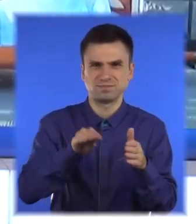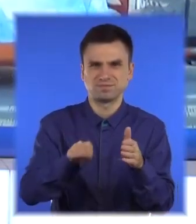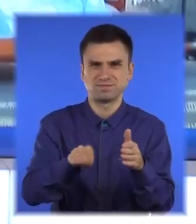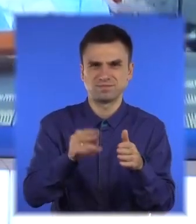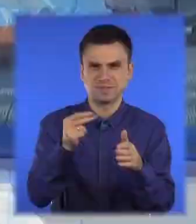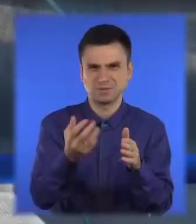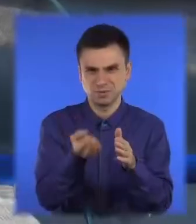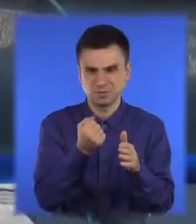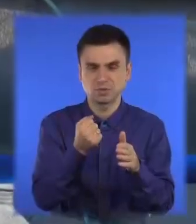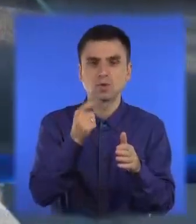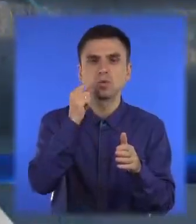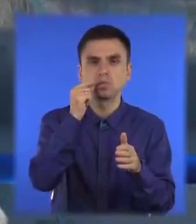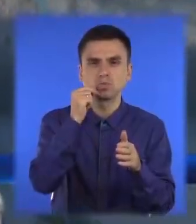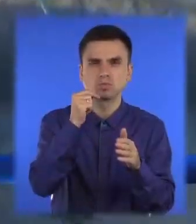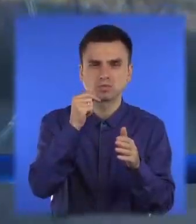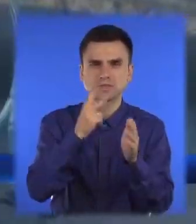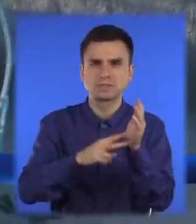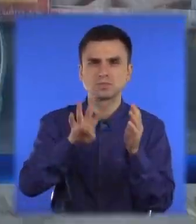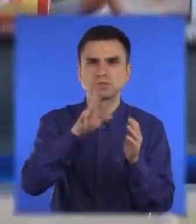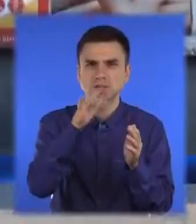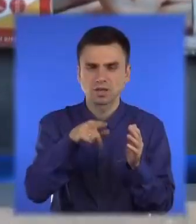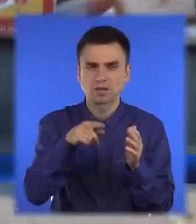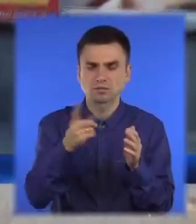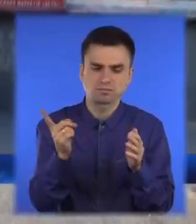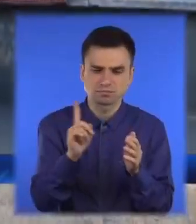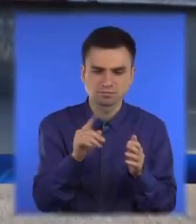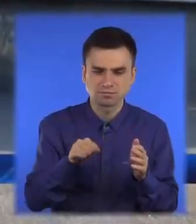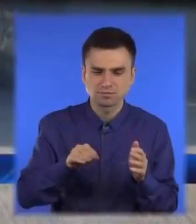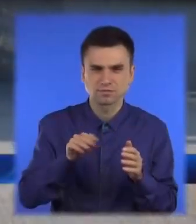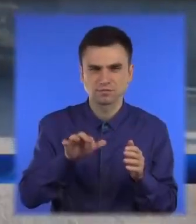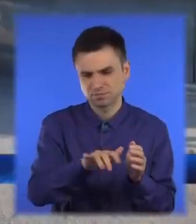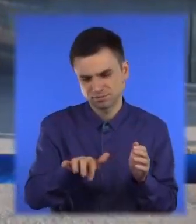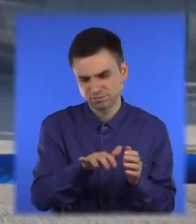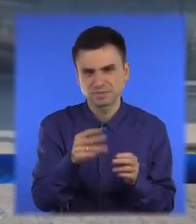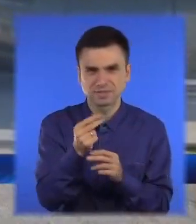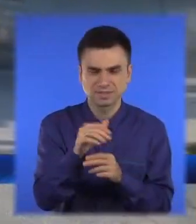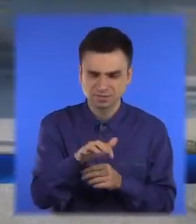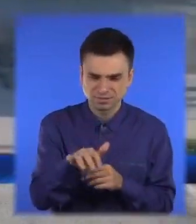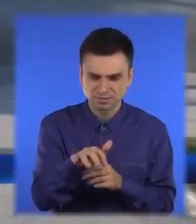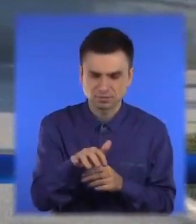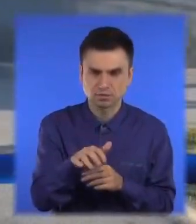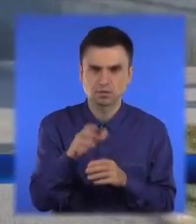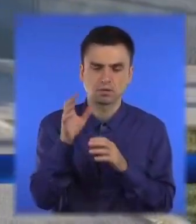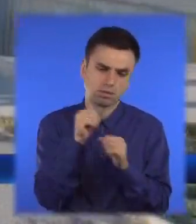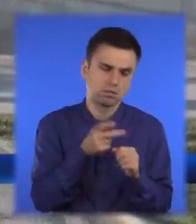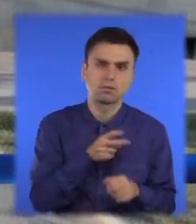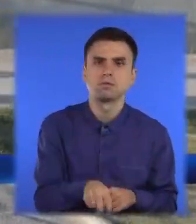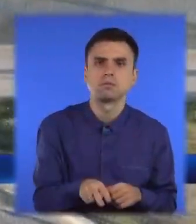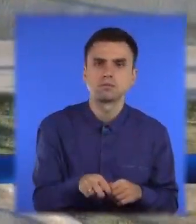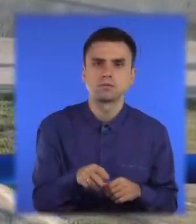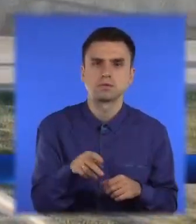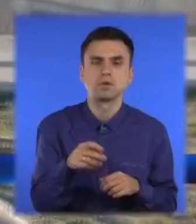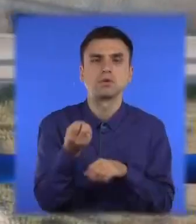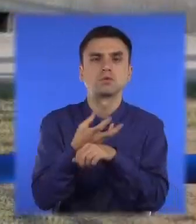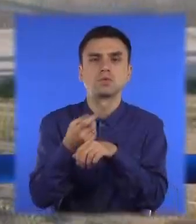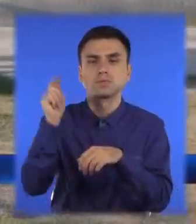74-річному містянину стало зле. Він впав та втратив свідомість. Карета швидкої, що прибула на місце, лише констатувала смерть